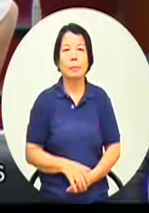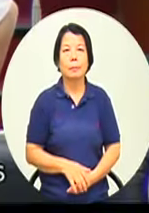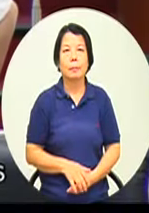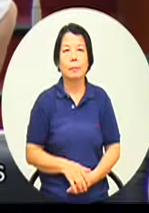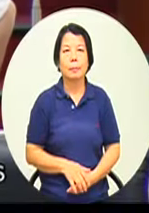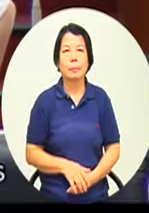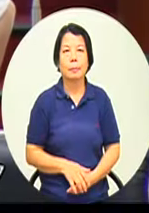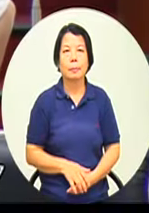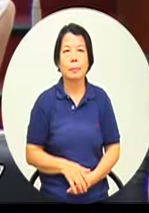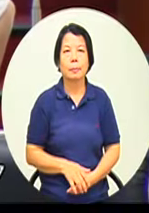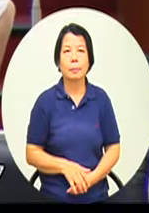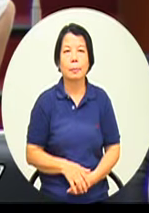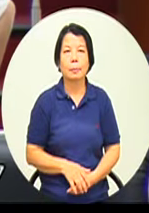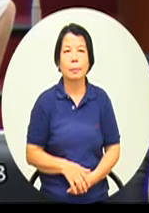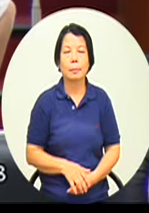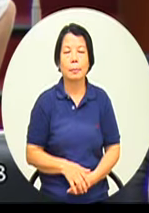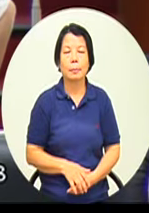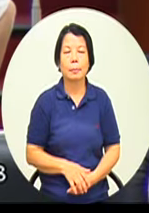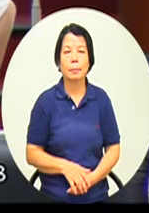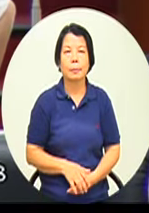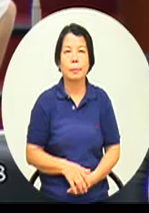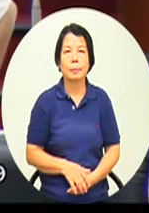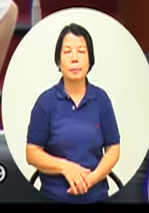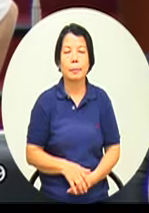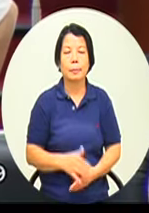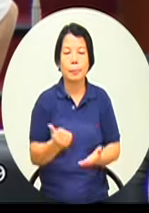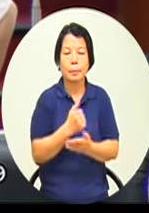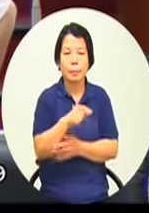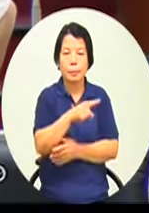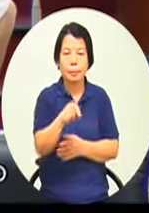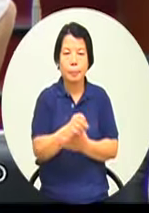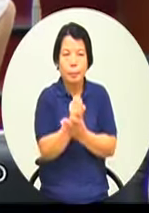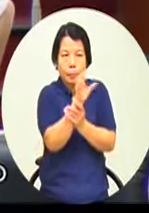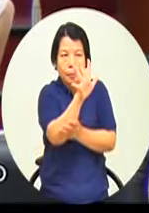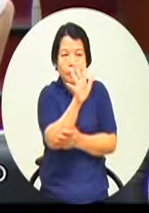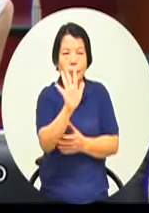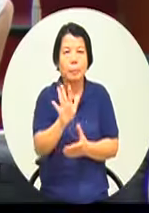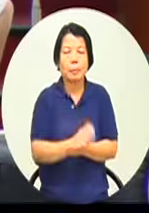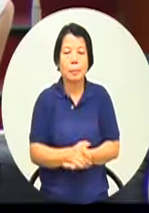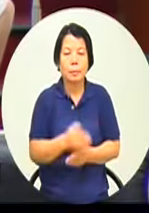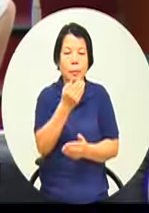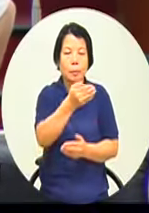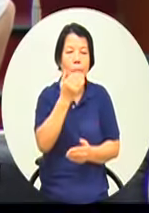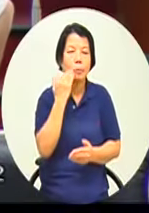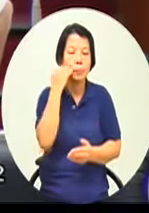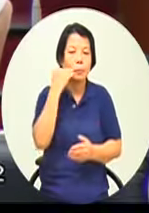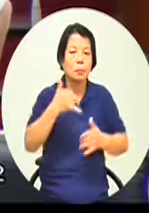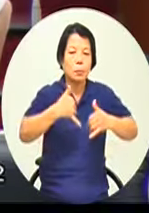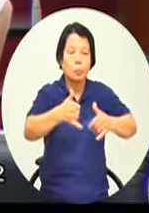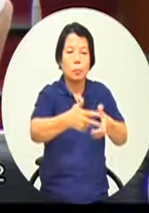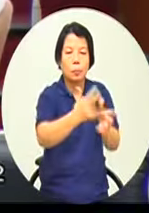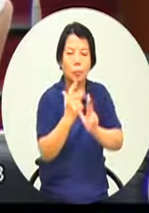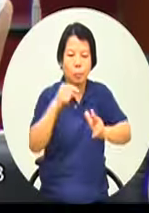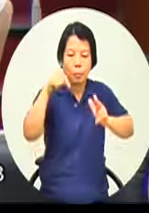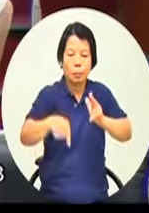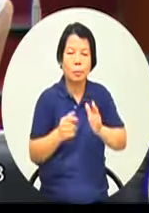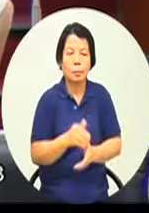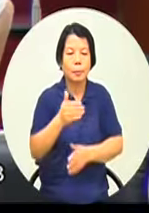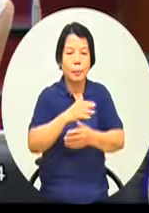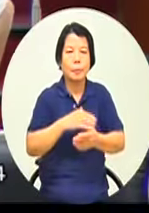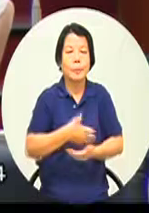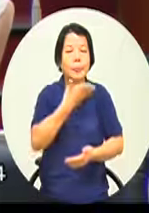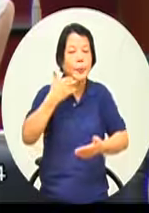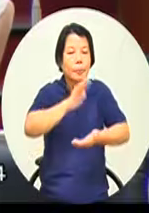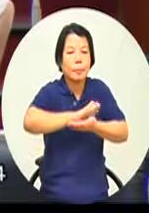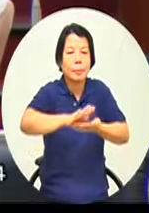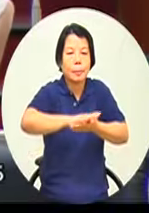的清晨哈，就是刚刚大家也有看到那个图片，在九如路桥下，还有青海路跟古山山